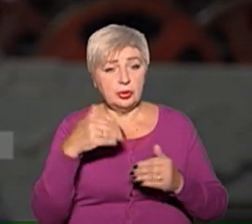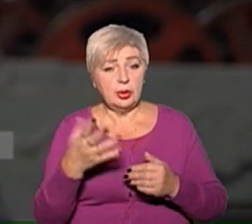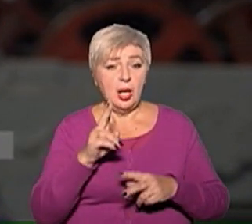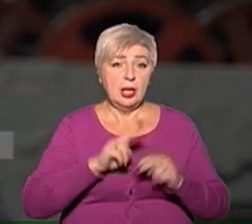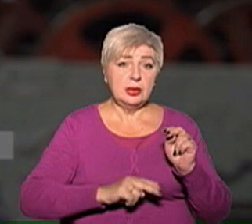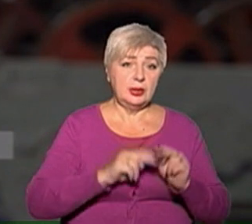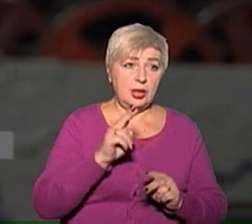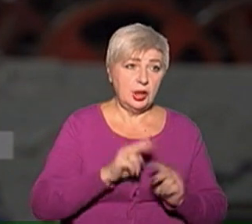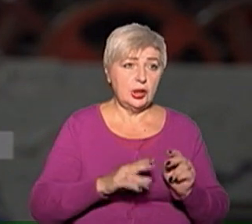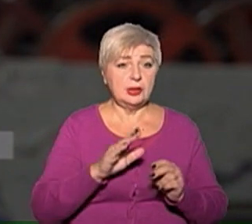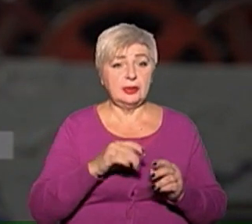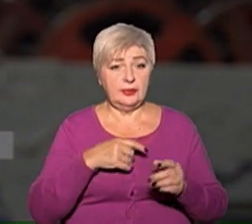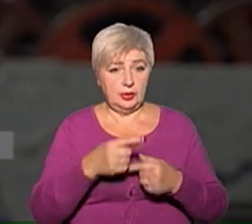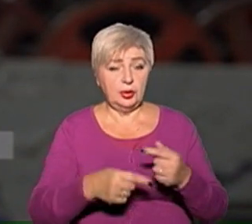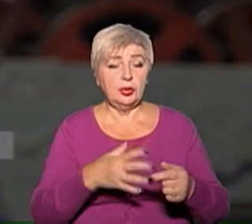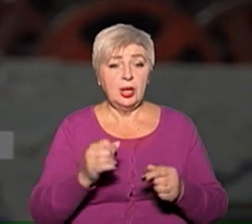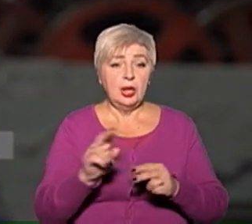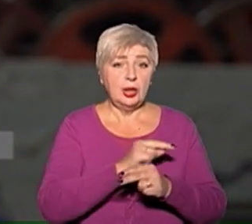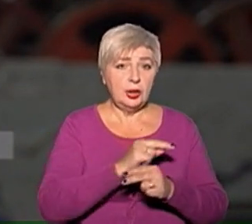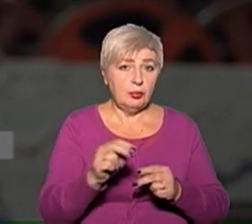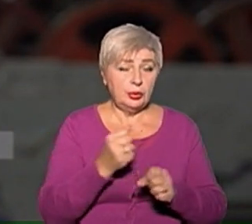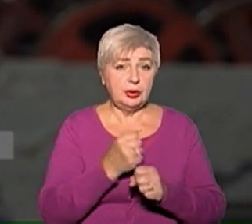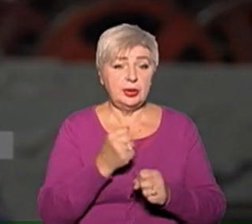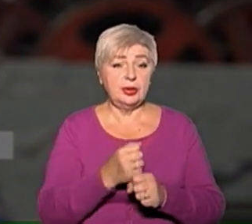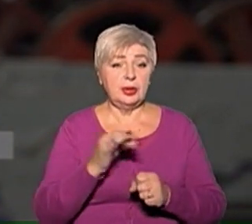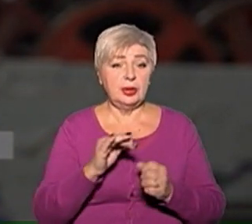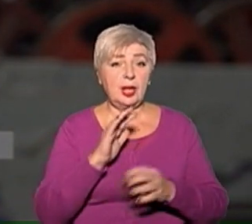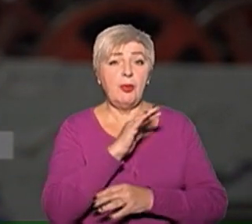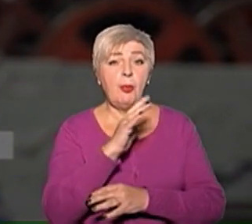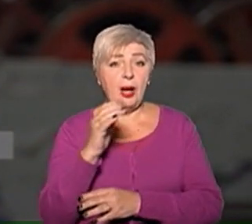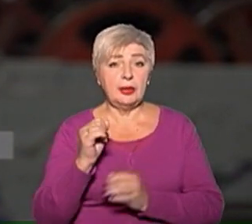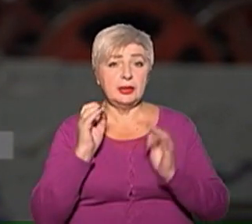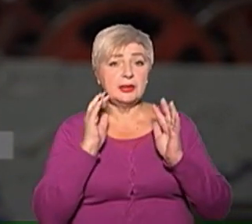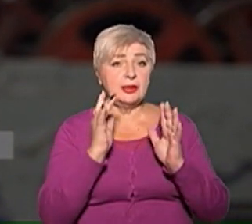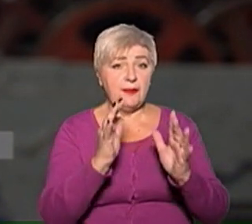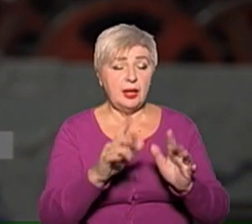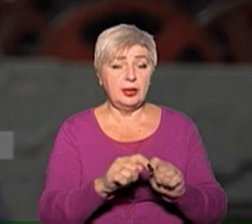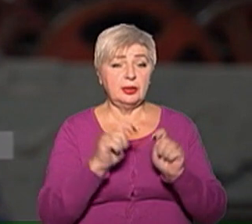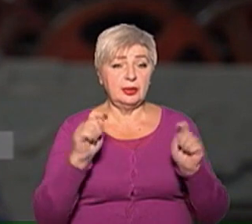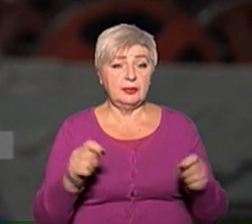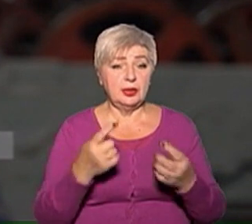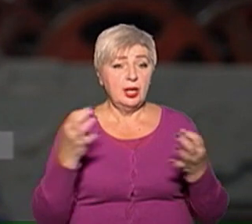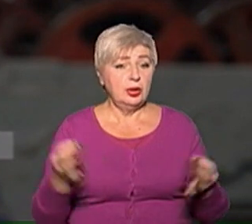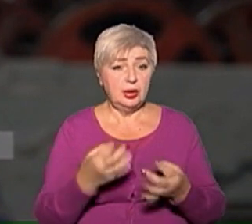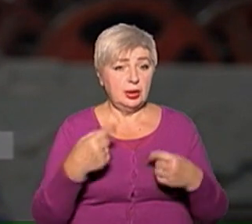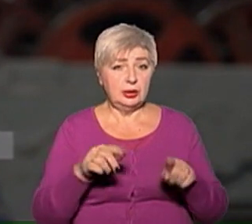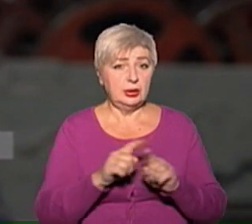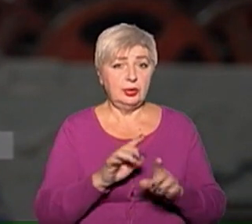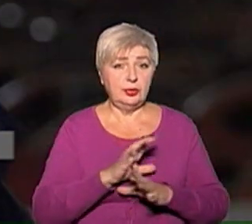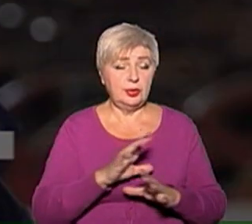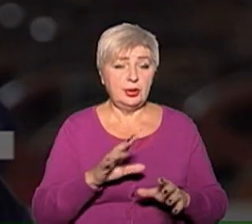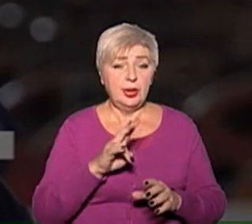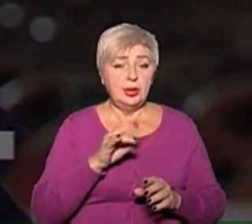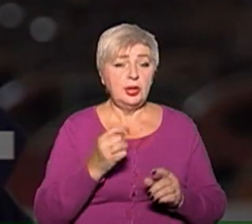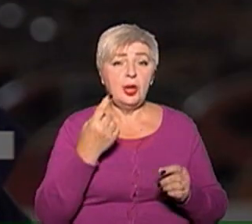строительство идет, и ремонты делают, да, и вот парки, скверы новые открываются. Никогда такого не было, ни при одном